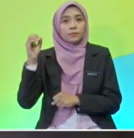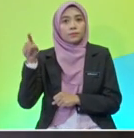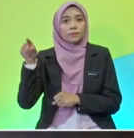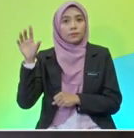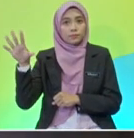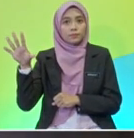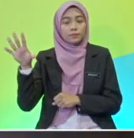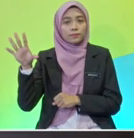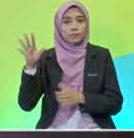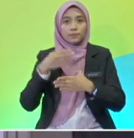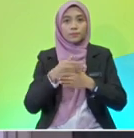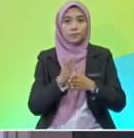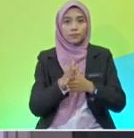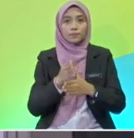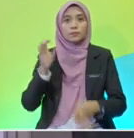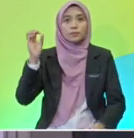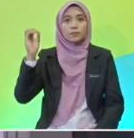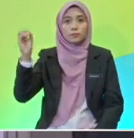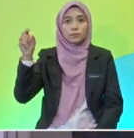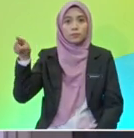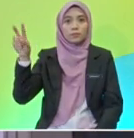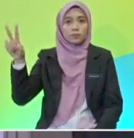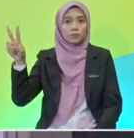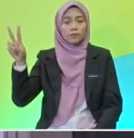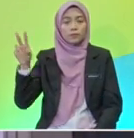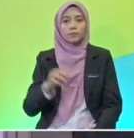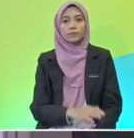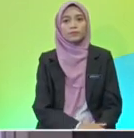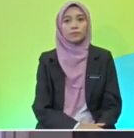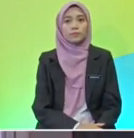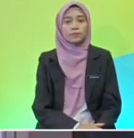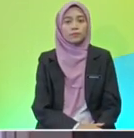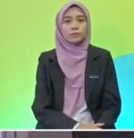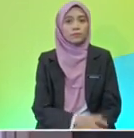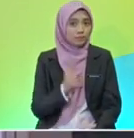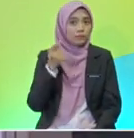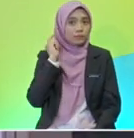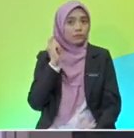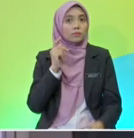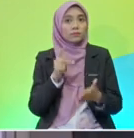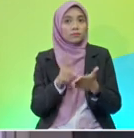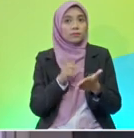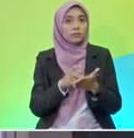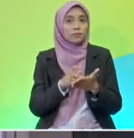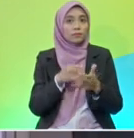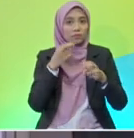Limo bahagi sifat perpuluhan Duo susah